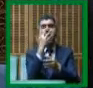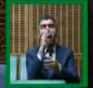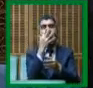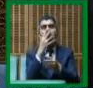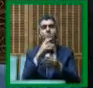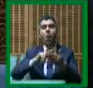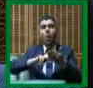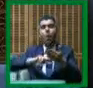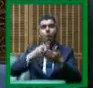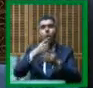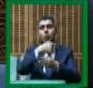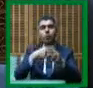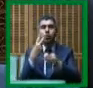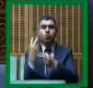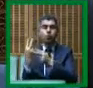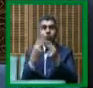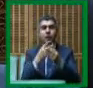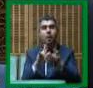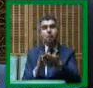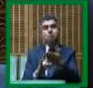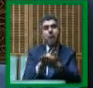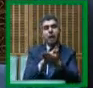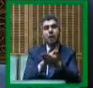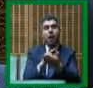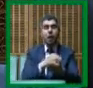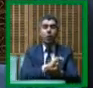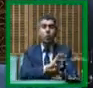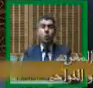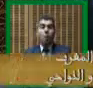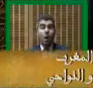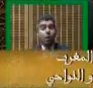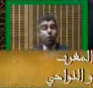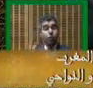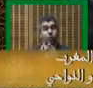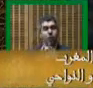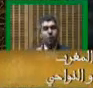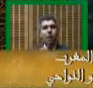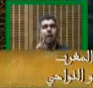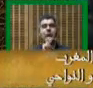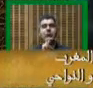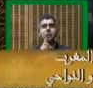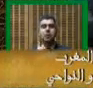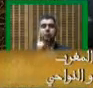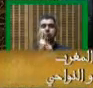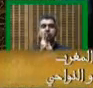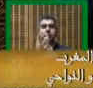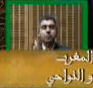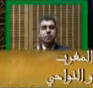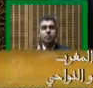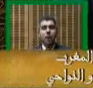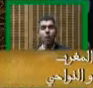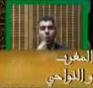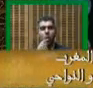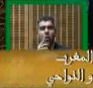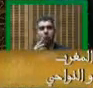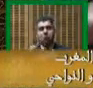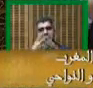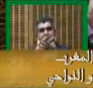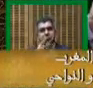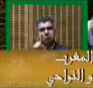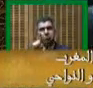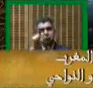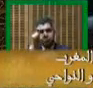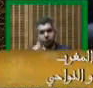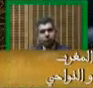في المطارات أول واحد كيلقيه تلقى واحد الإنسان اللي جاء المغرب هو هذا مول التاكسي، كيف يجده؟ يتصور أن المغاربة كلهم